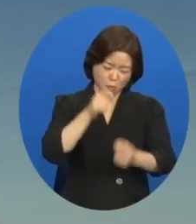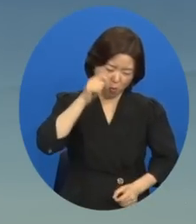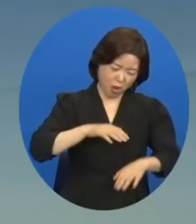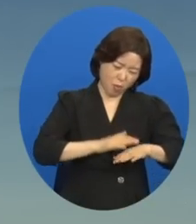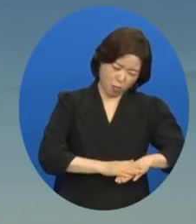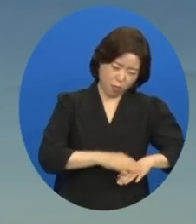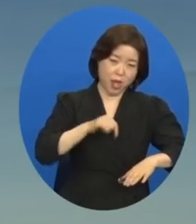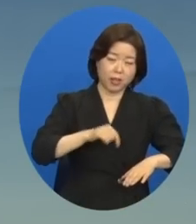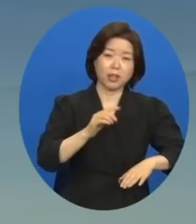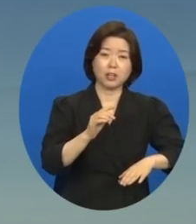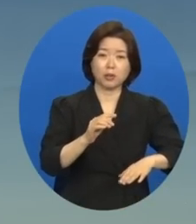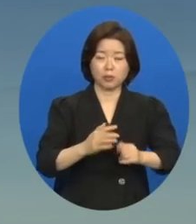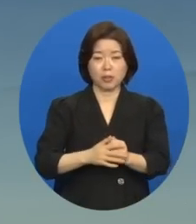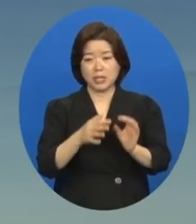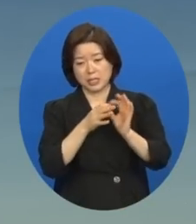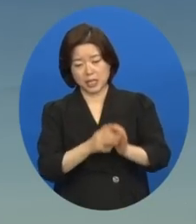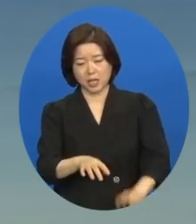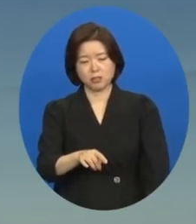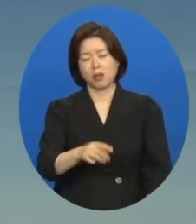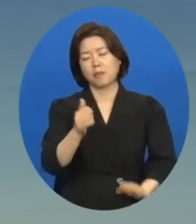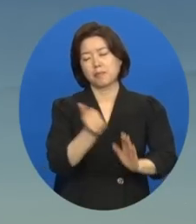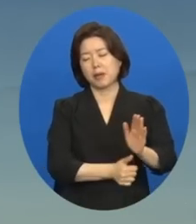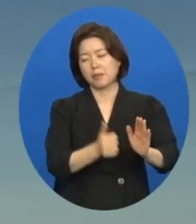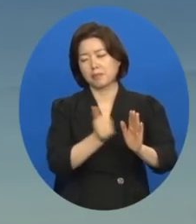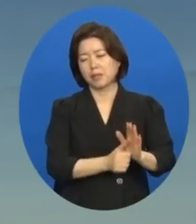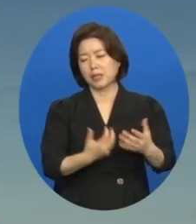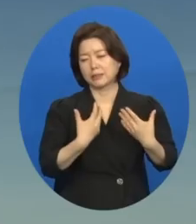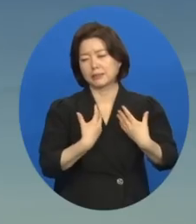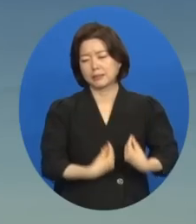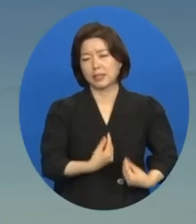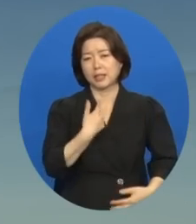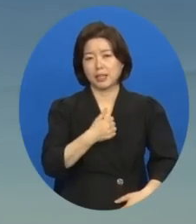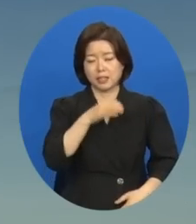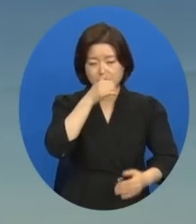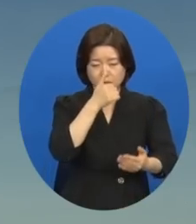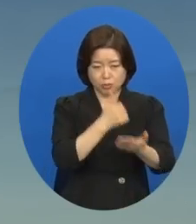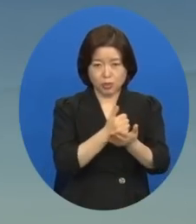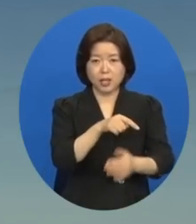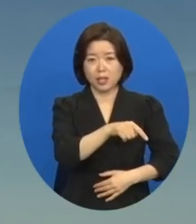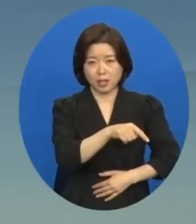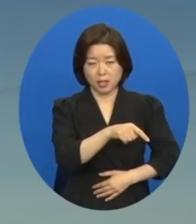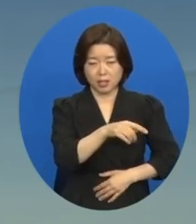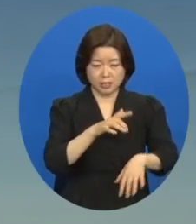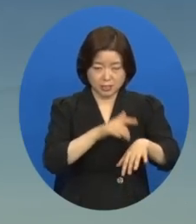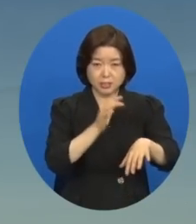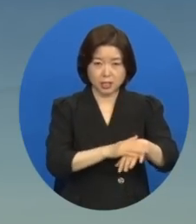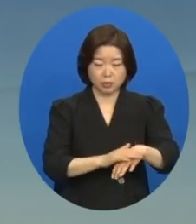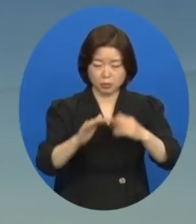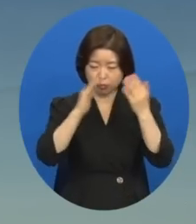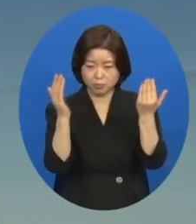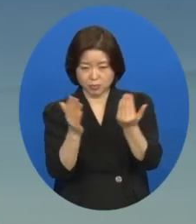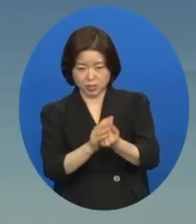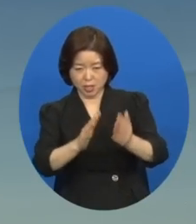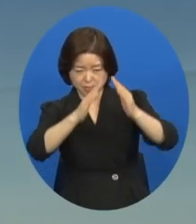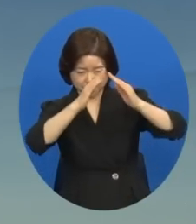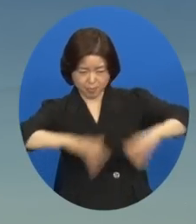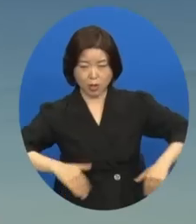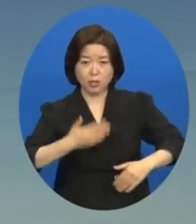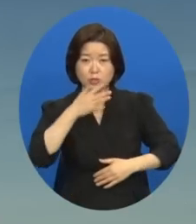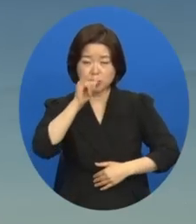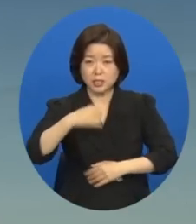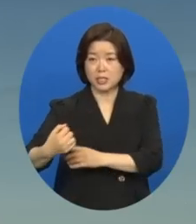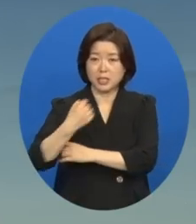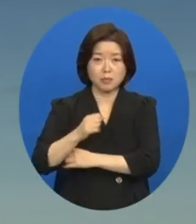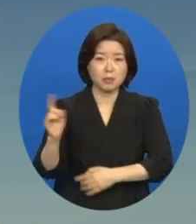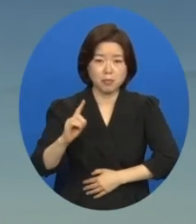그렇게 연속적으로 패배하게 되는 죄악의 사슬도 다 무너뜨리는 능력이 바로